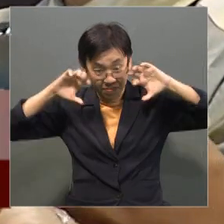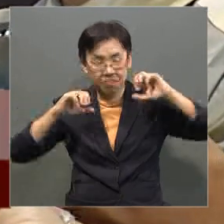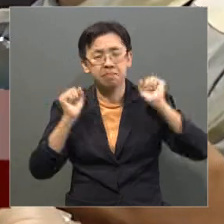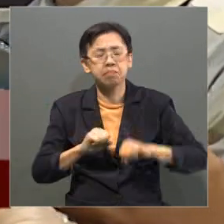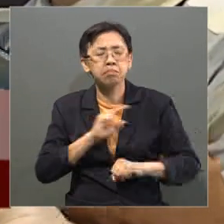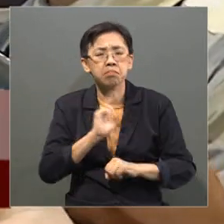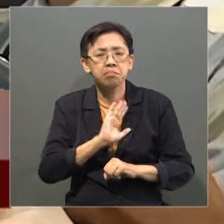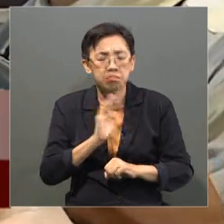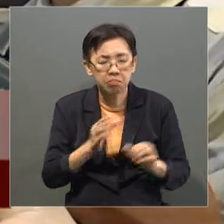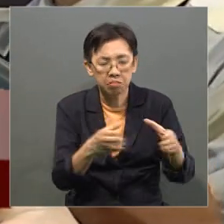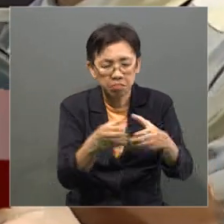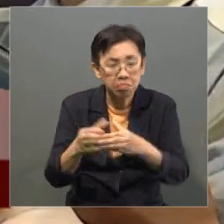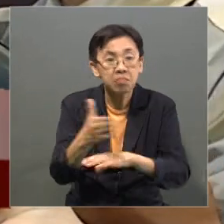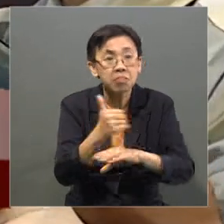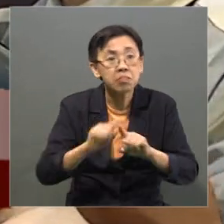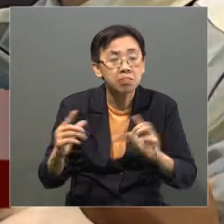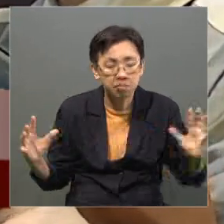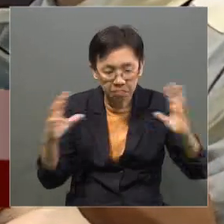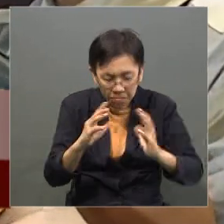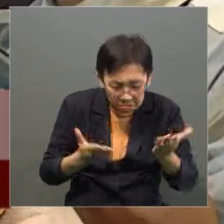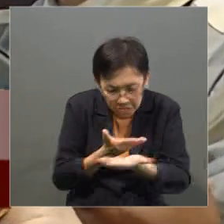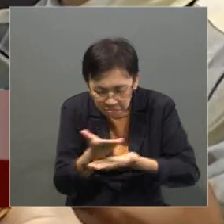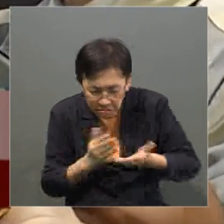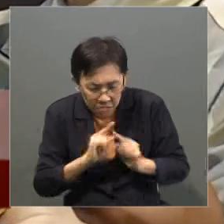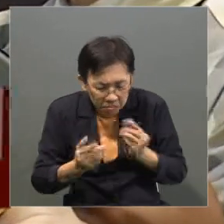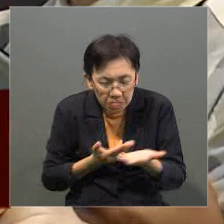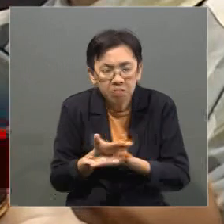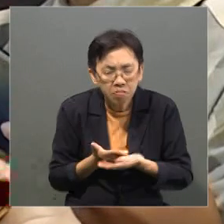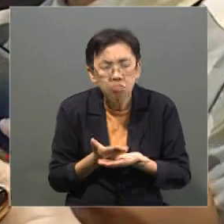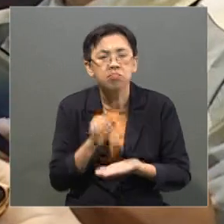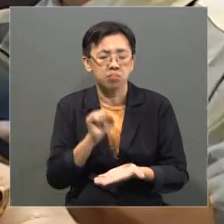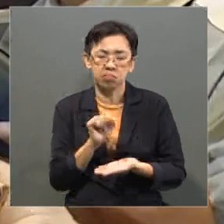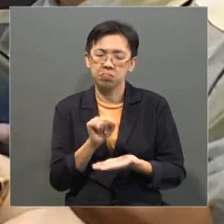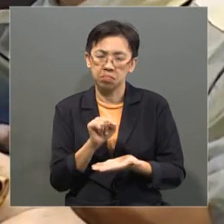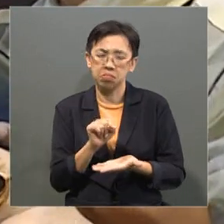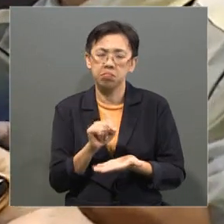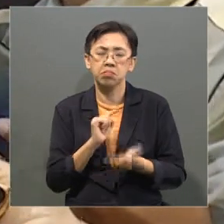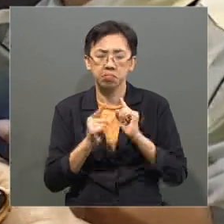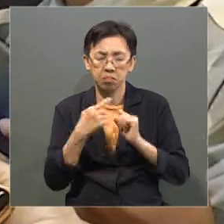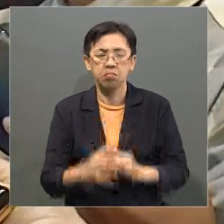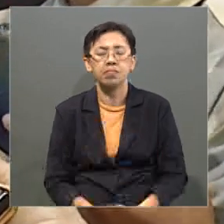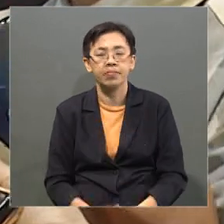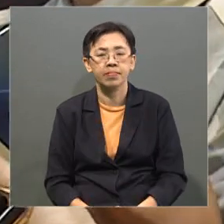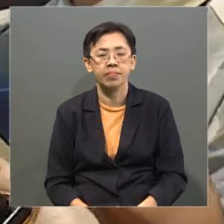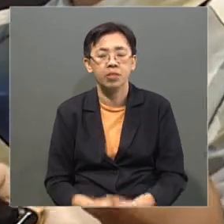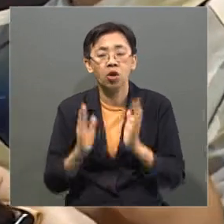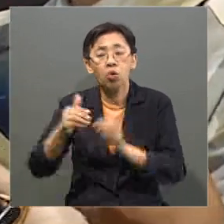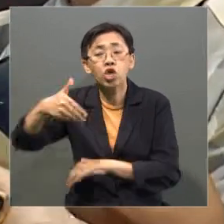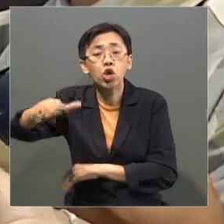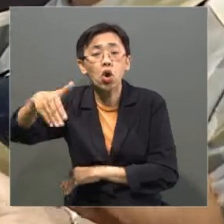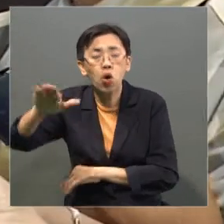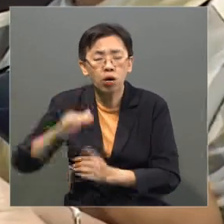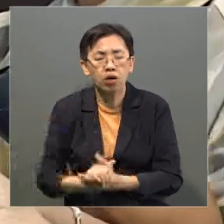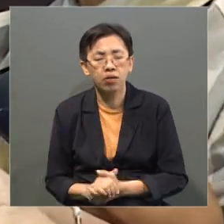ทุกพรรคการเมืองเป็นรับฝั่งรัฐบาลเขาต้องการอย่างนี้เราก็ต้องยืนยันในประเด็นนี ้เรื่องคนนอกเนี่ยค่ะ